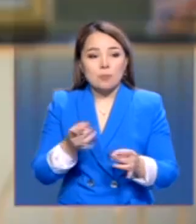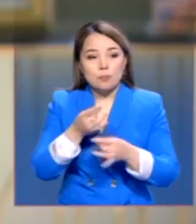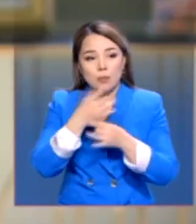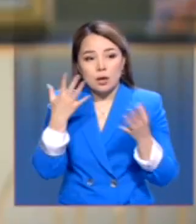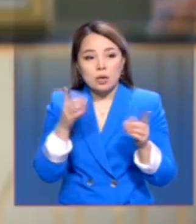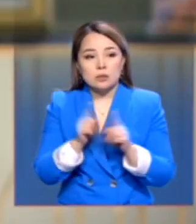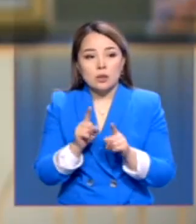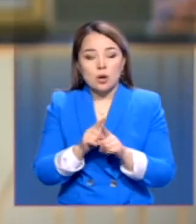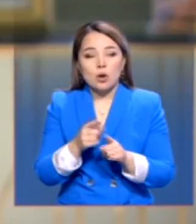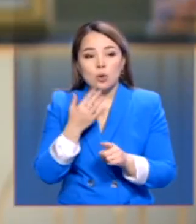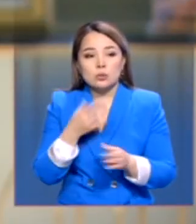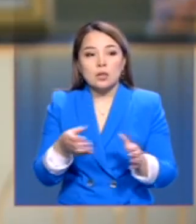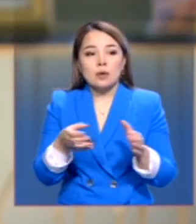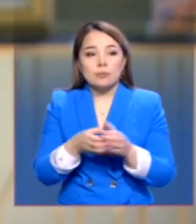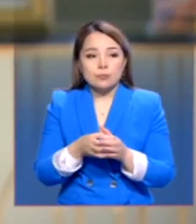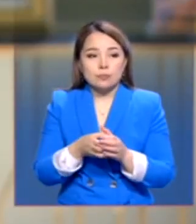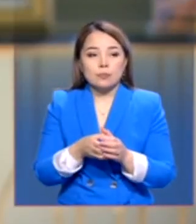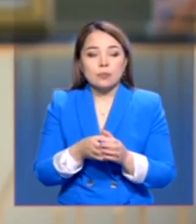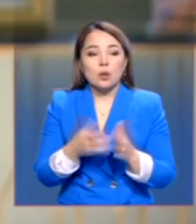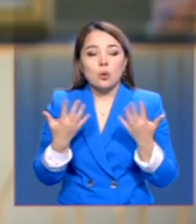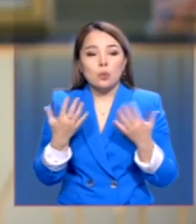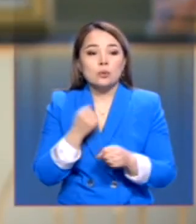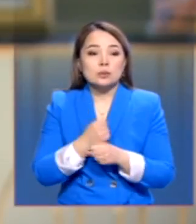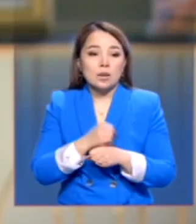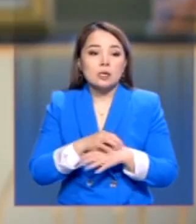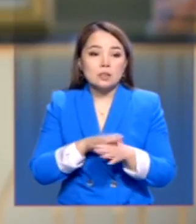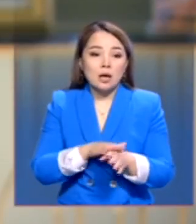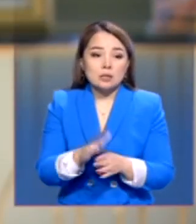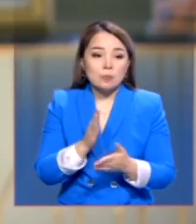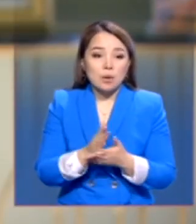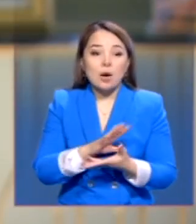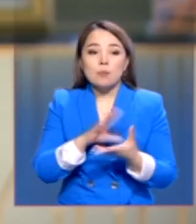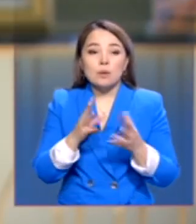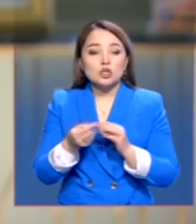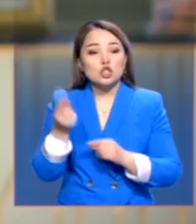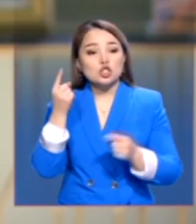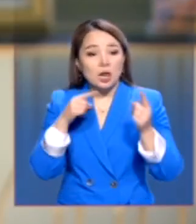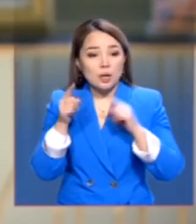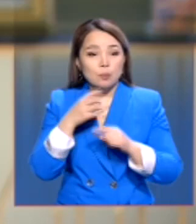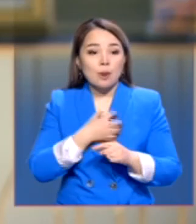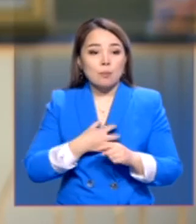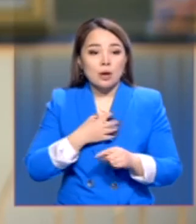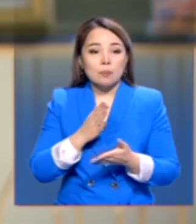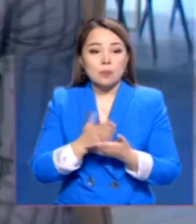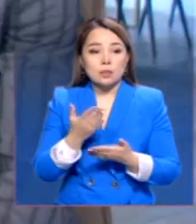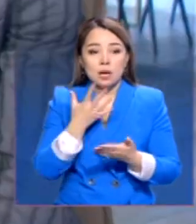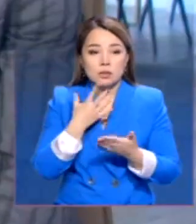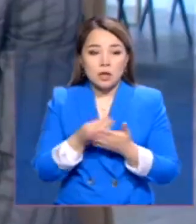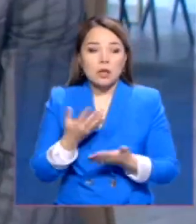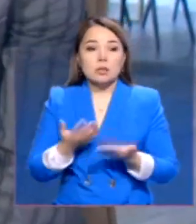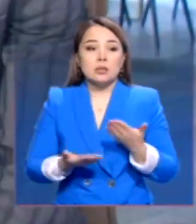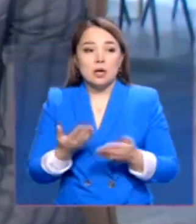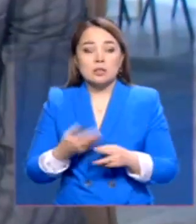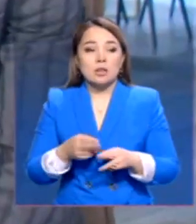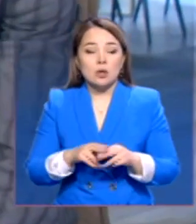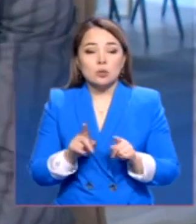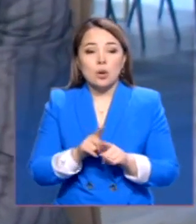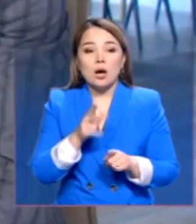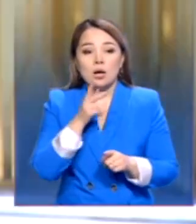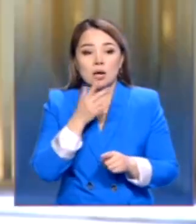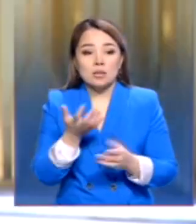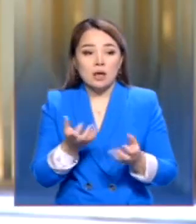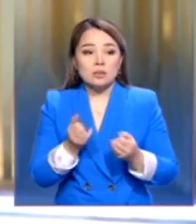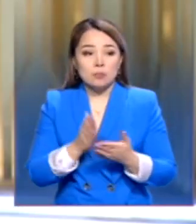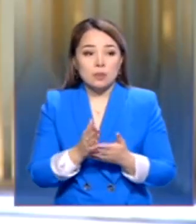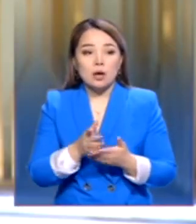мәдениет, ұлттық мысалы үшін қол өнер, оның бәрі де сол жаңағы шығармашылықтың негізі бола алады. Егер Кореяны алатын болсақ,